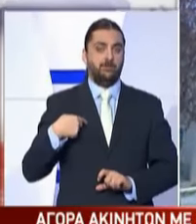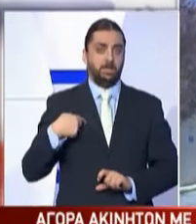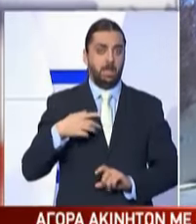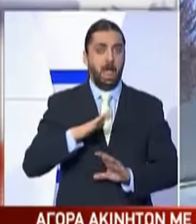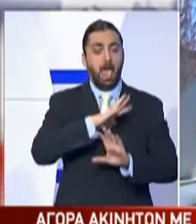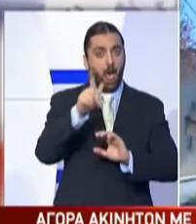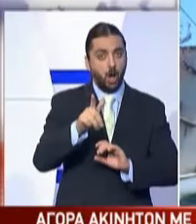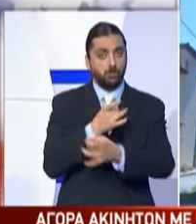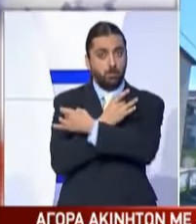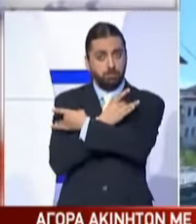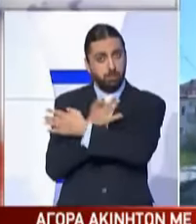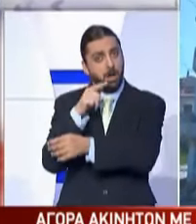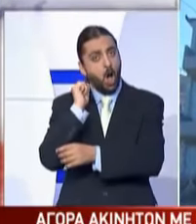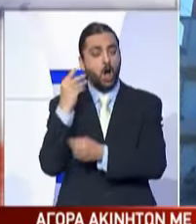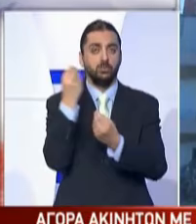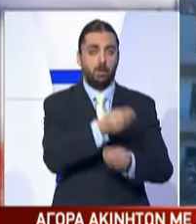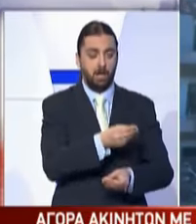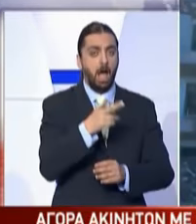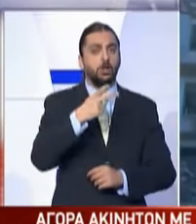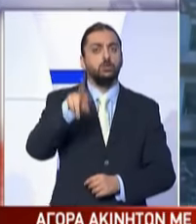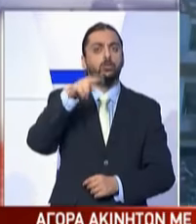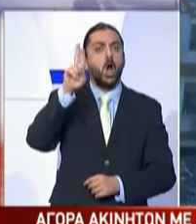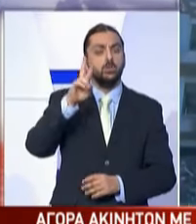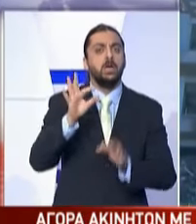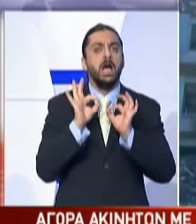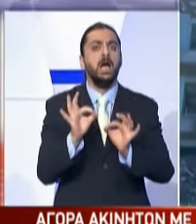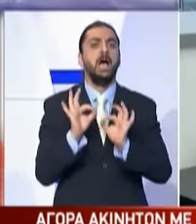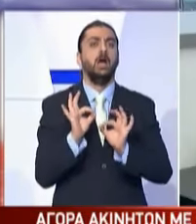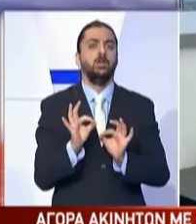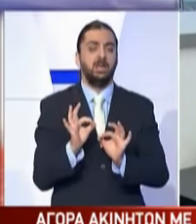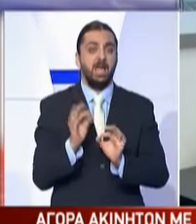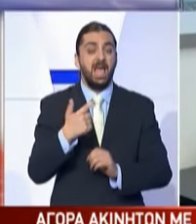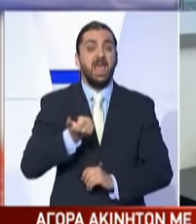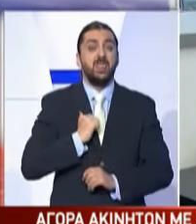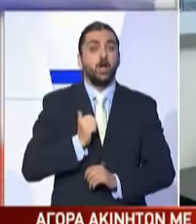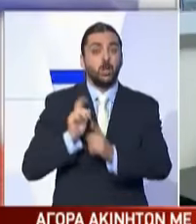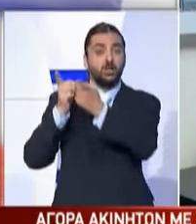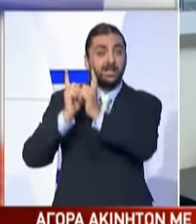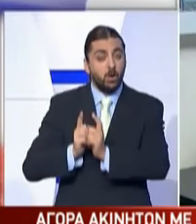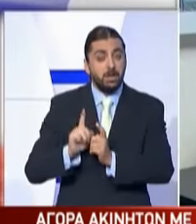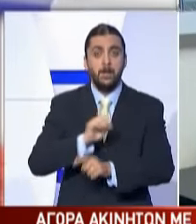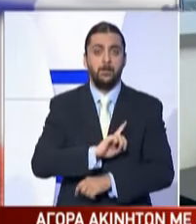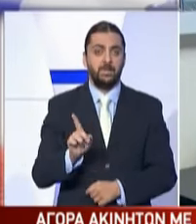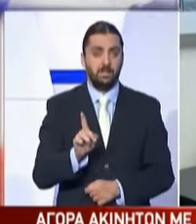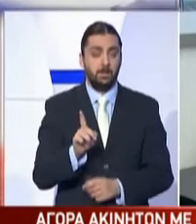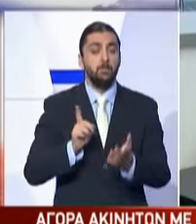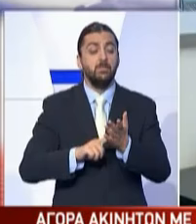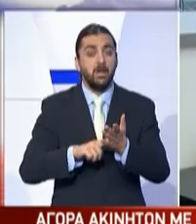πιθανό να συμφωνήσει πρέπει να είναι το νόμιμο και να αποφύγει τα ιδιωτικά συμφωνητικά. Καταρχήν να κάνει ένα νομιμότατο